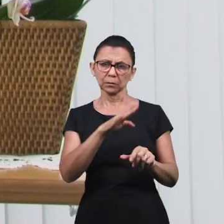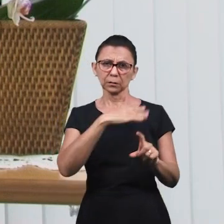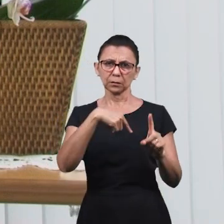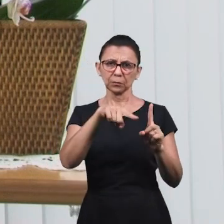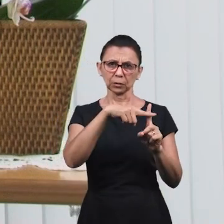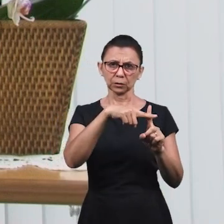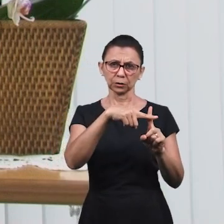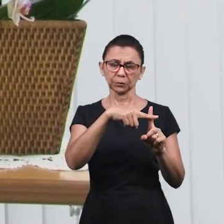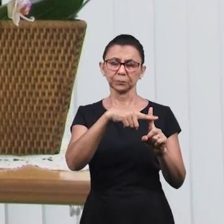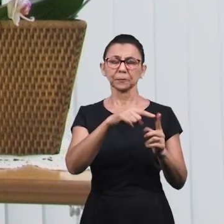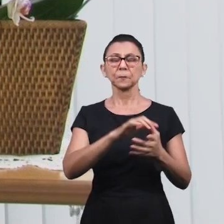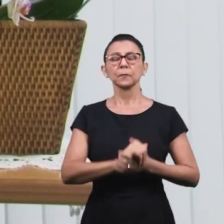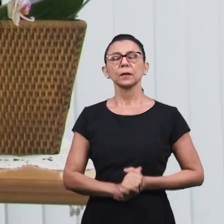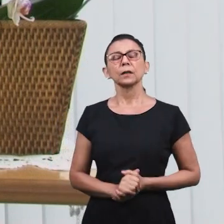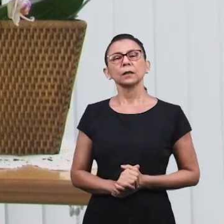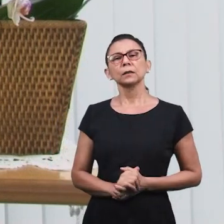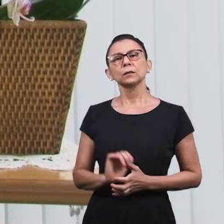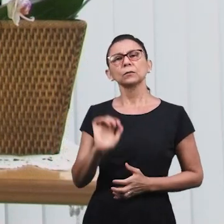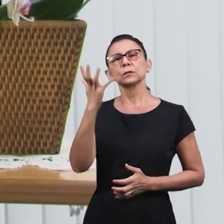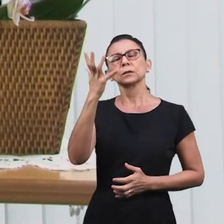la parole nous dit,